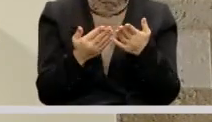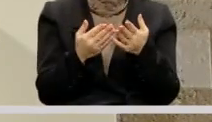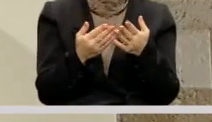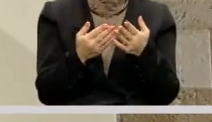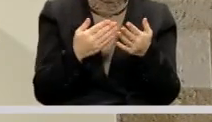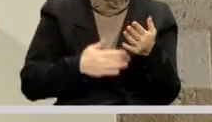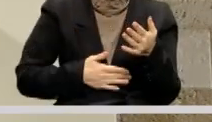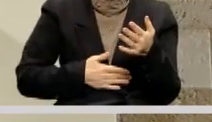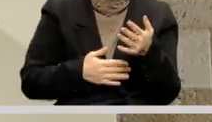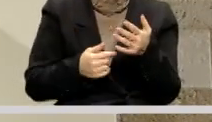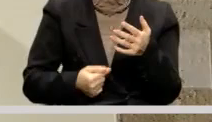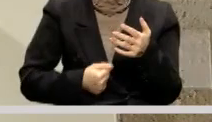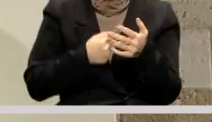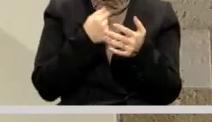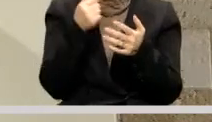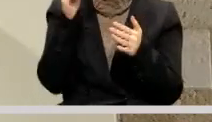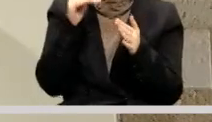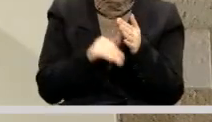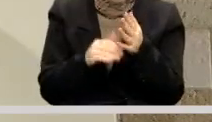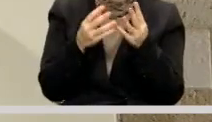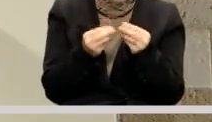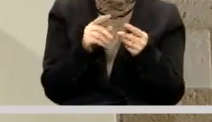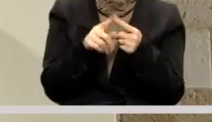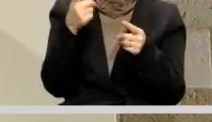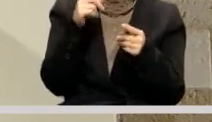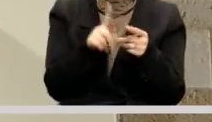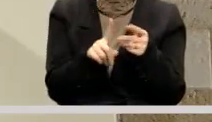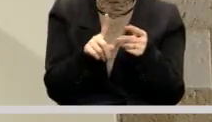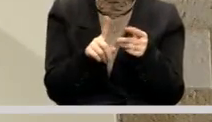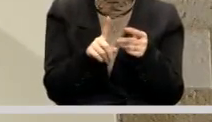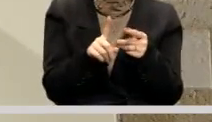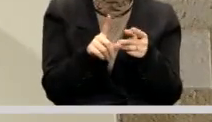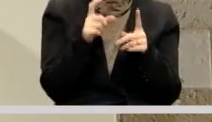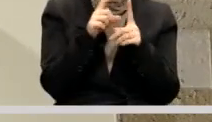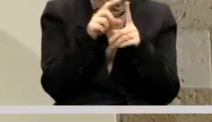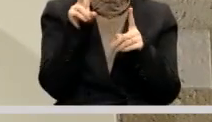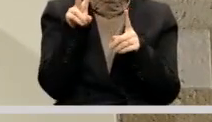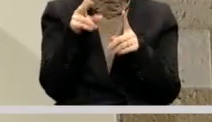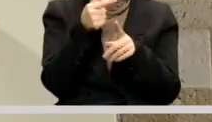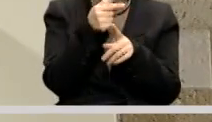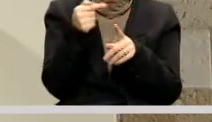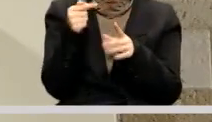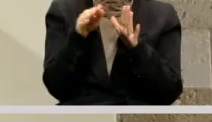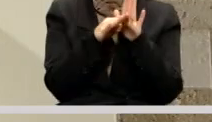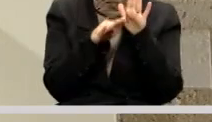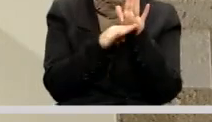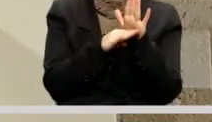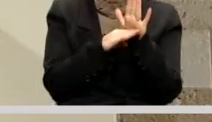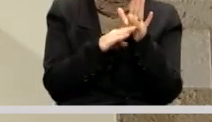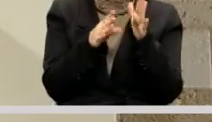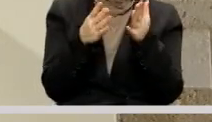tok hissetme düzeyinin az olmasına sebep oluyor. Tek başına D vitamini eksikliği bile aslında yaşam tarzımızla ilgili bize bir bilgi